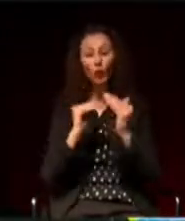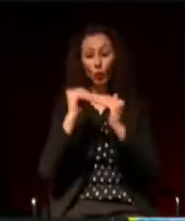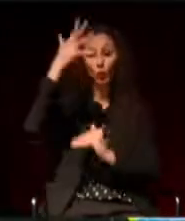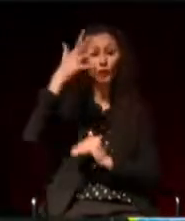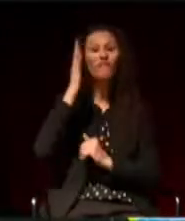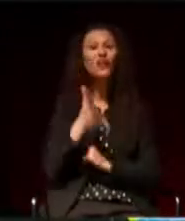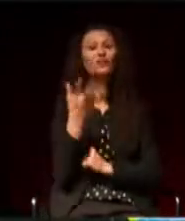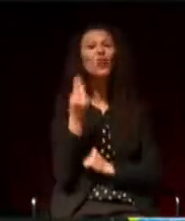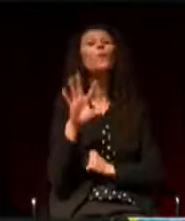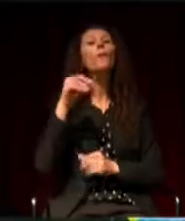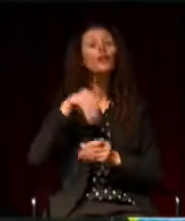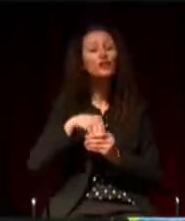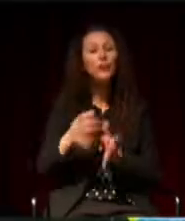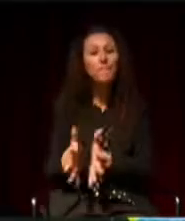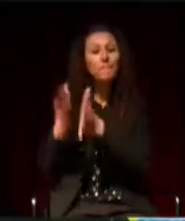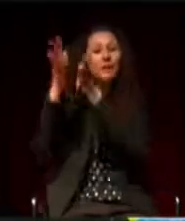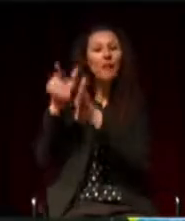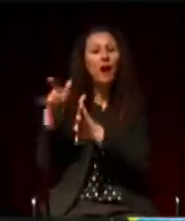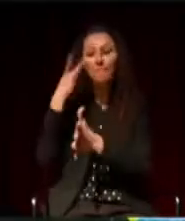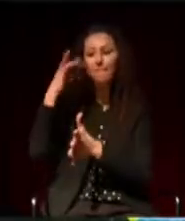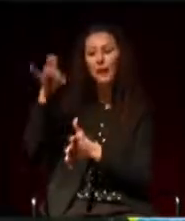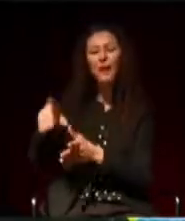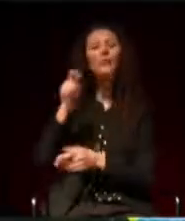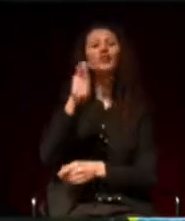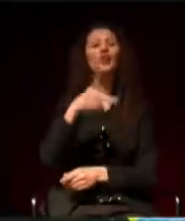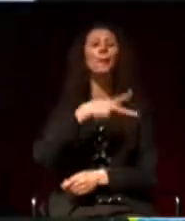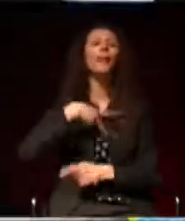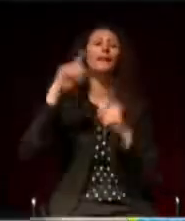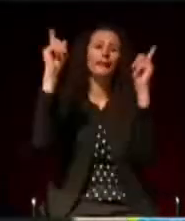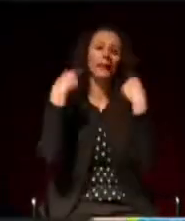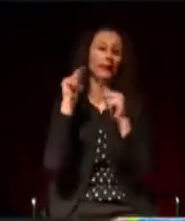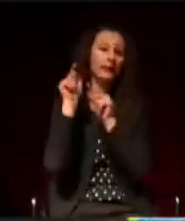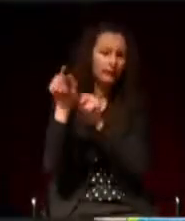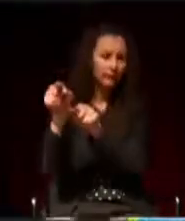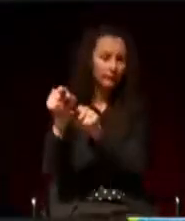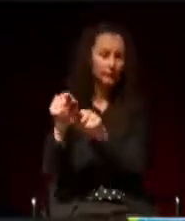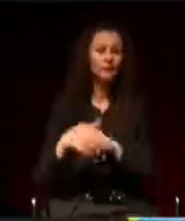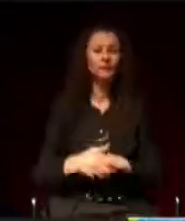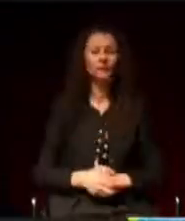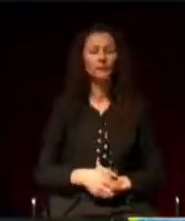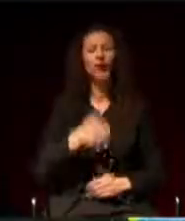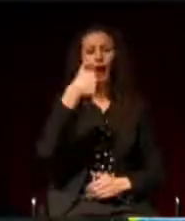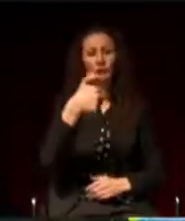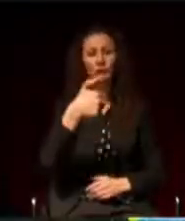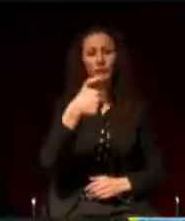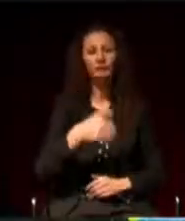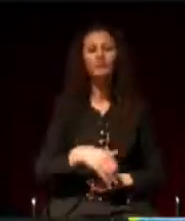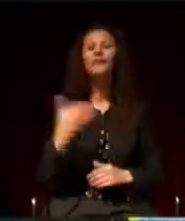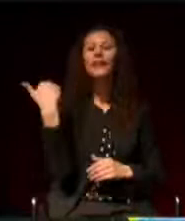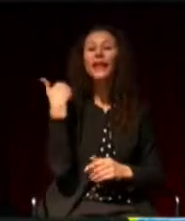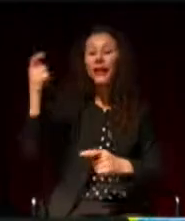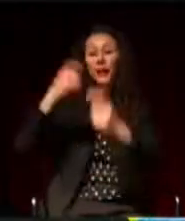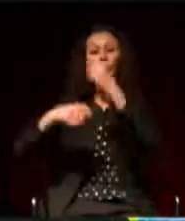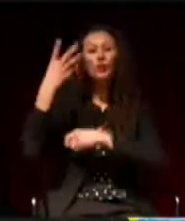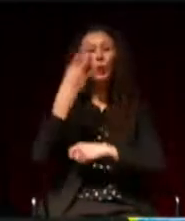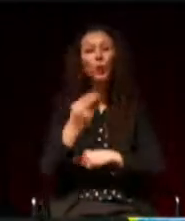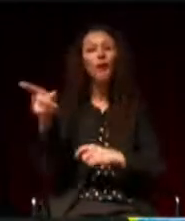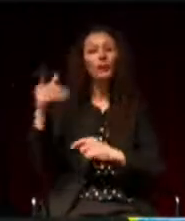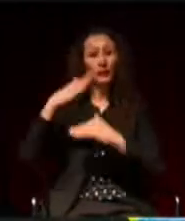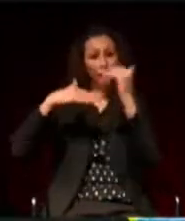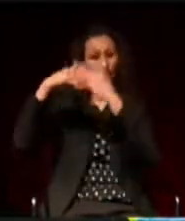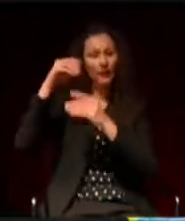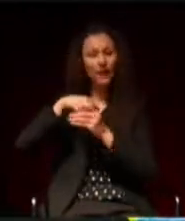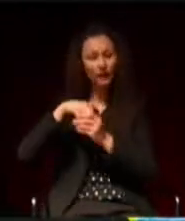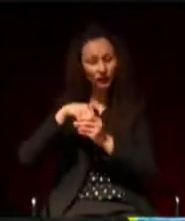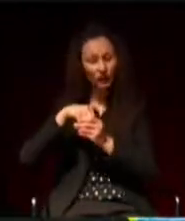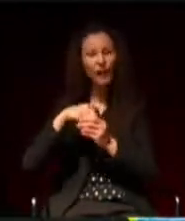farkı oluşmaması için bina gabarilerini belirlemeyi ilçe belediyesi yetkilidir. 6. Yeni yapılacak olan yapıya kot